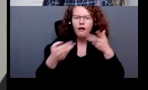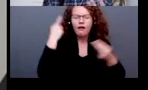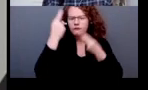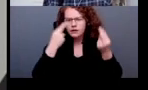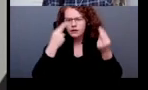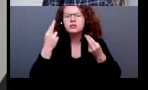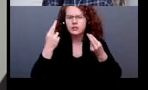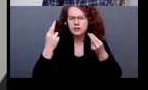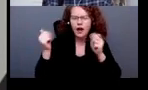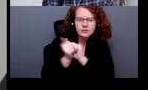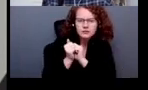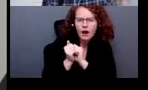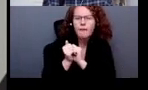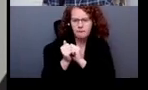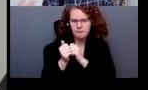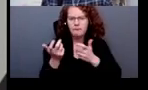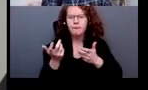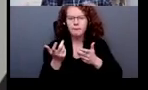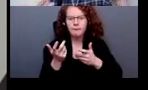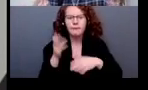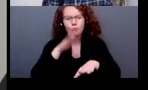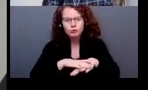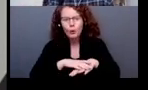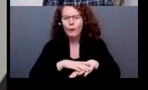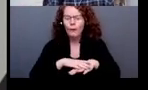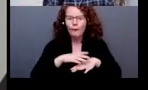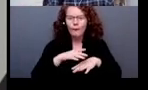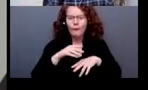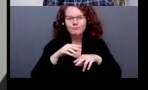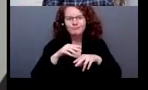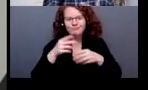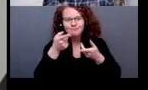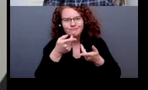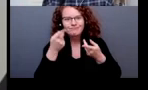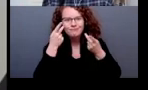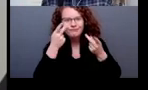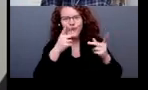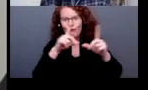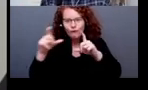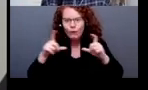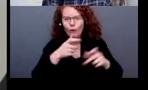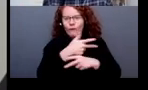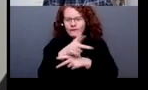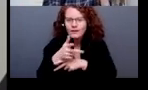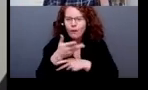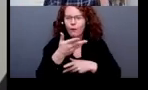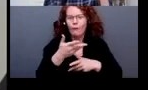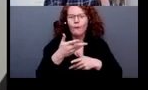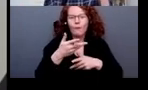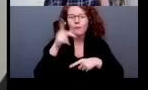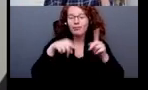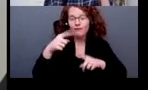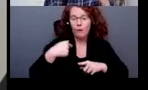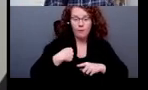commun sur des espaces et des moments qu'on documentait pas forcément en même temps avec Nicolas.